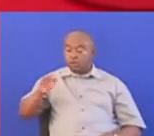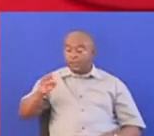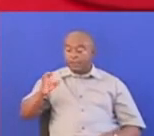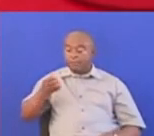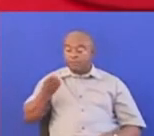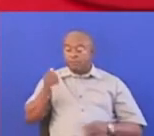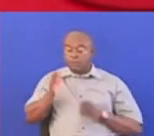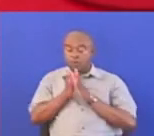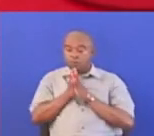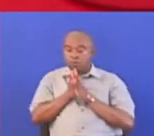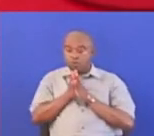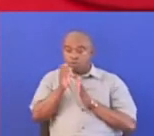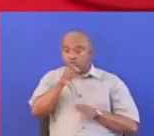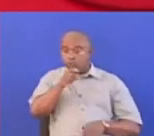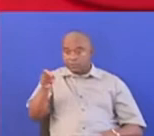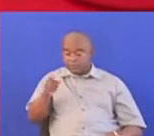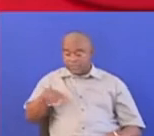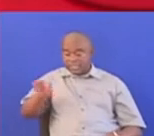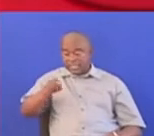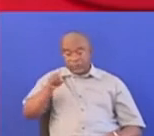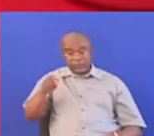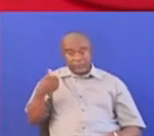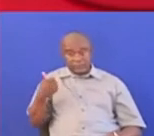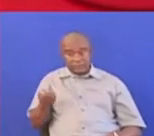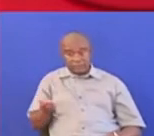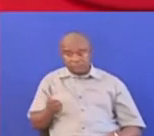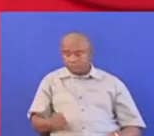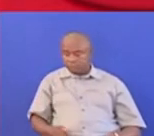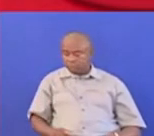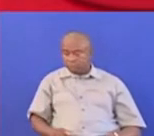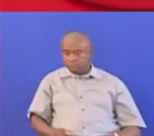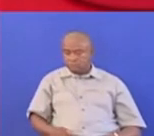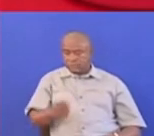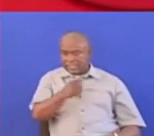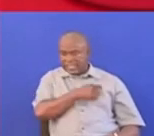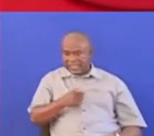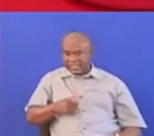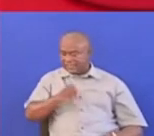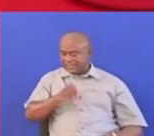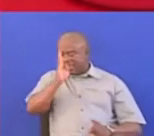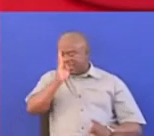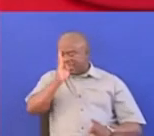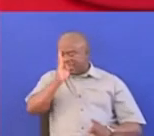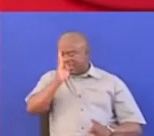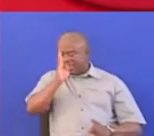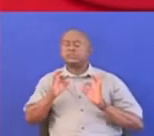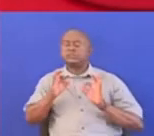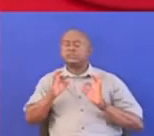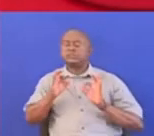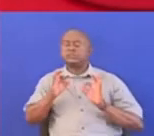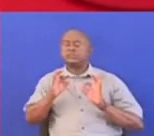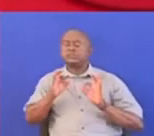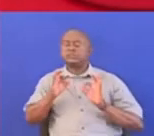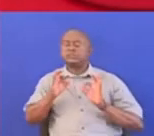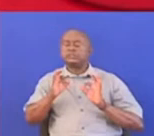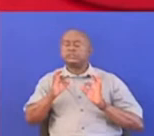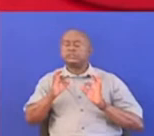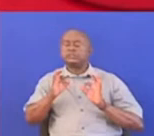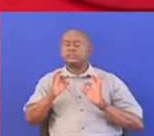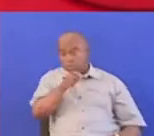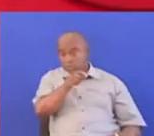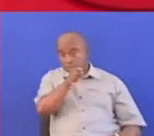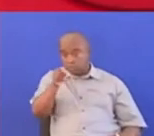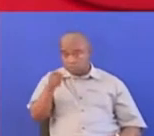kwa wananchi hao. Eneo hili Mheshimiwa Rais anania njema, limeenda kutolewa sasa kwenu nyinyi